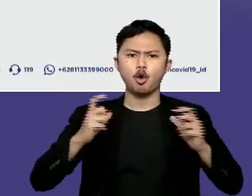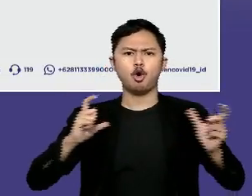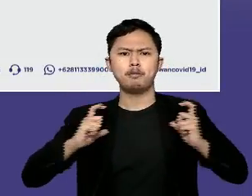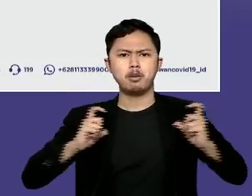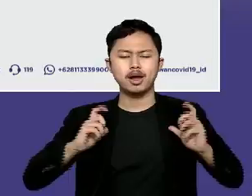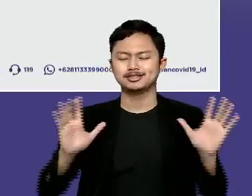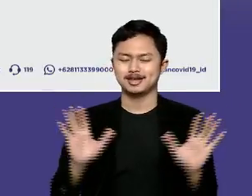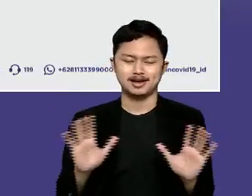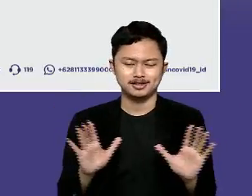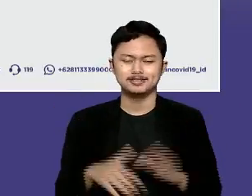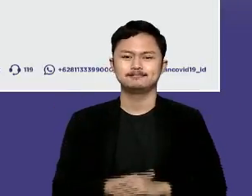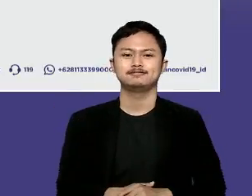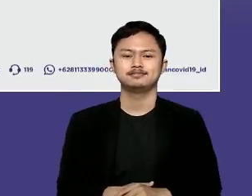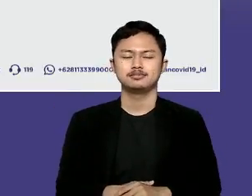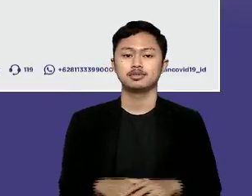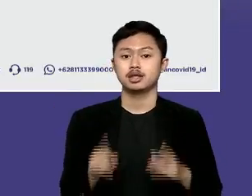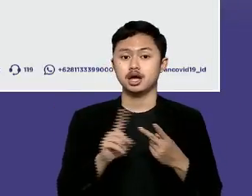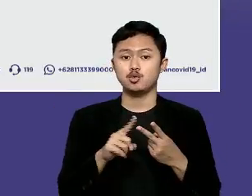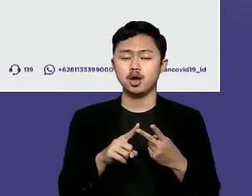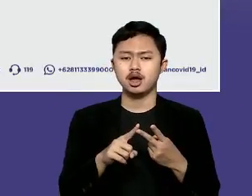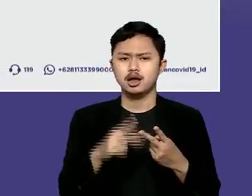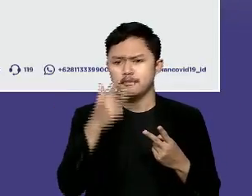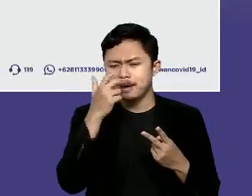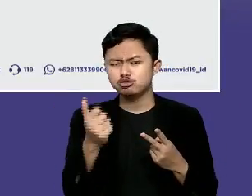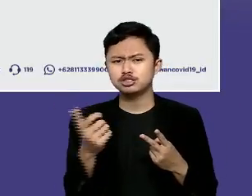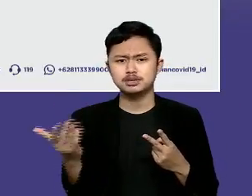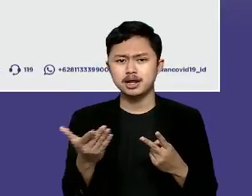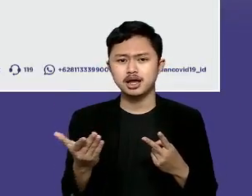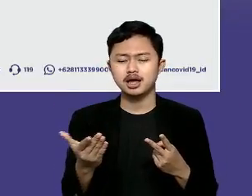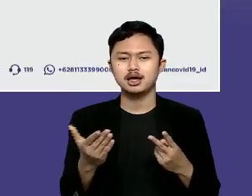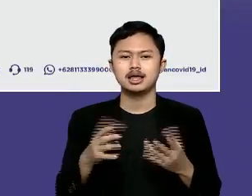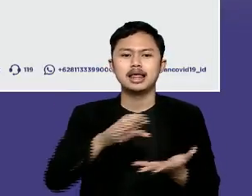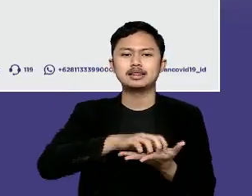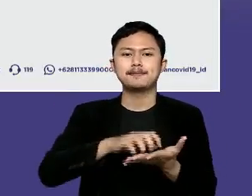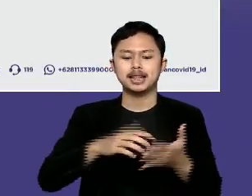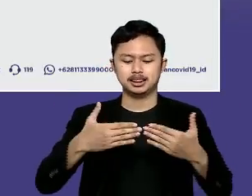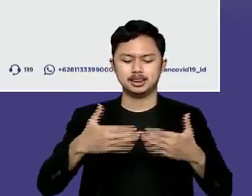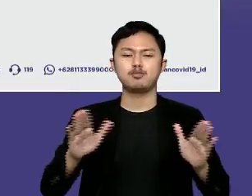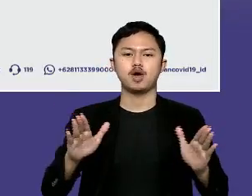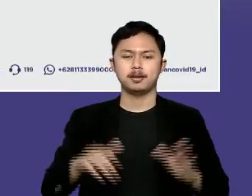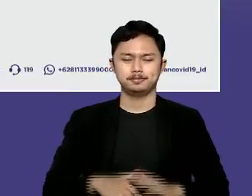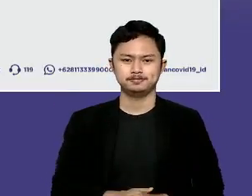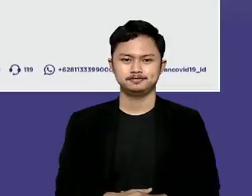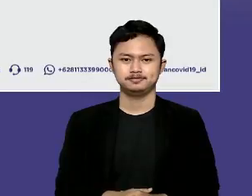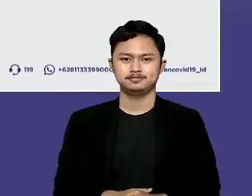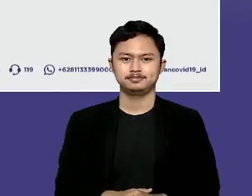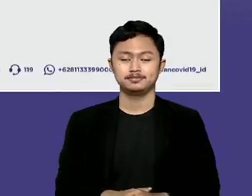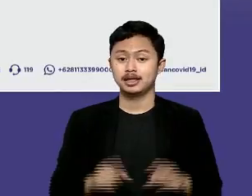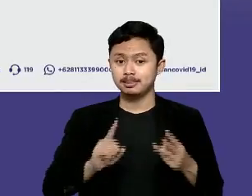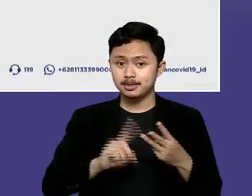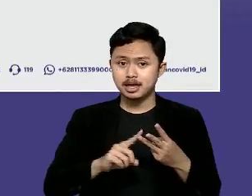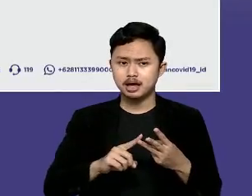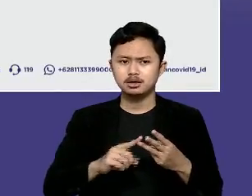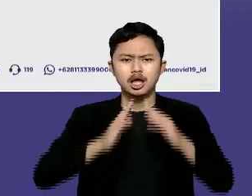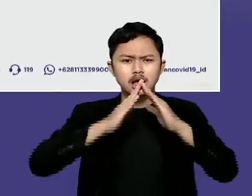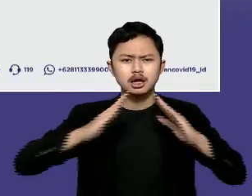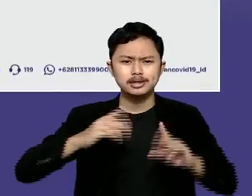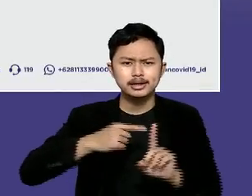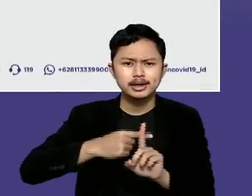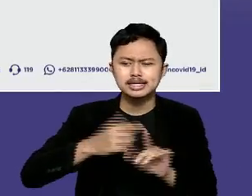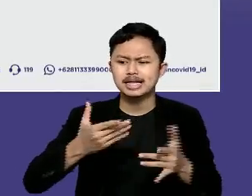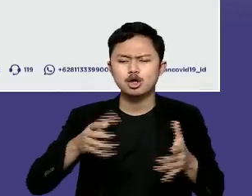kedua, dianjurkan dilaksanakan di ruang terbuka. Yang ketiga, apabila dilaksanakan di gereja atau